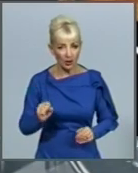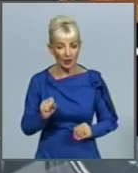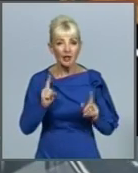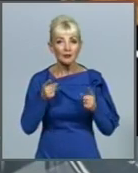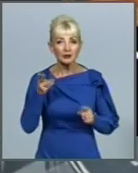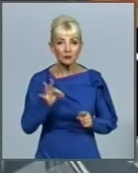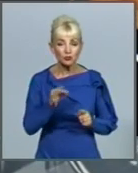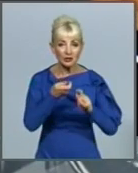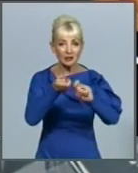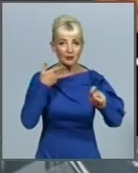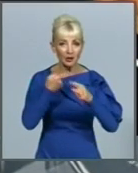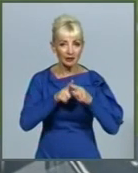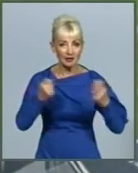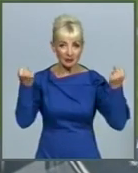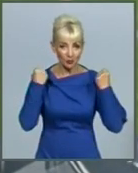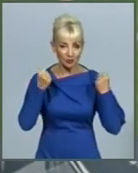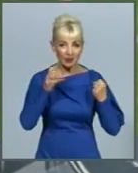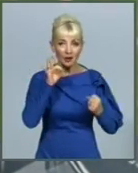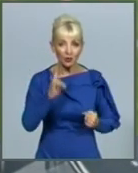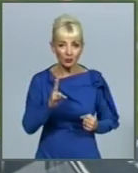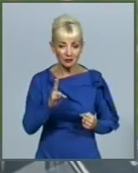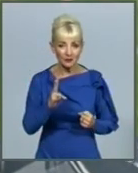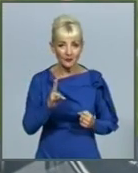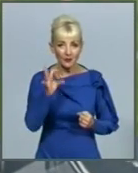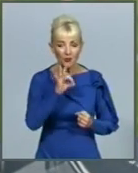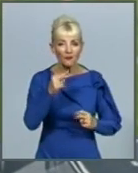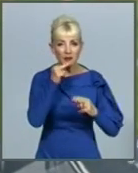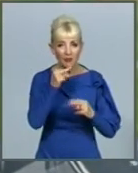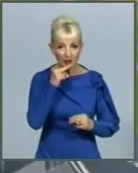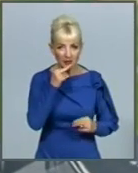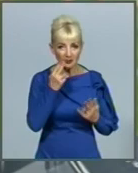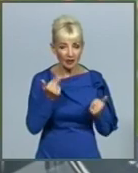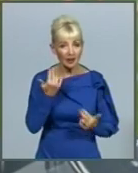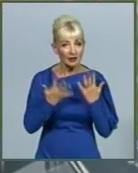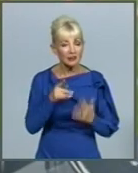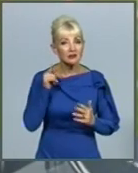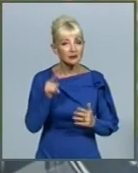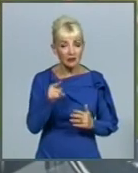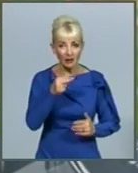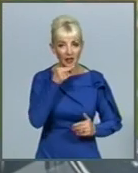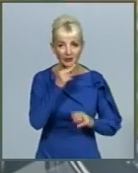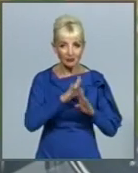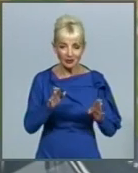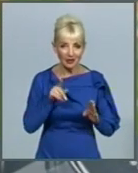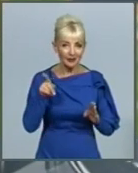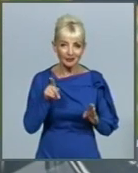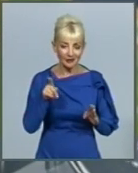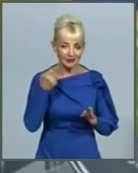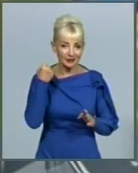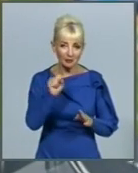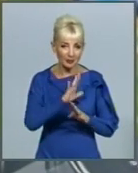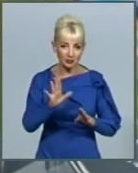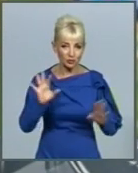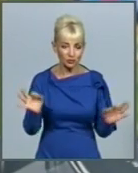что стрельба из лука – это спорт, он о концентрации, да? Если ты не сконцентрирован, ты не выиграешь ровным счетом